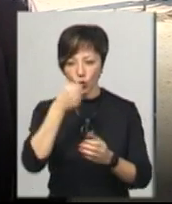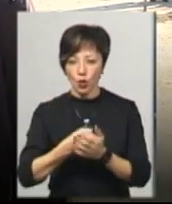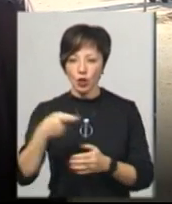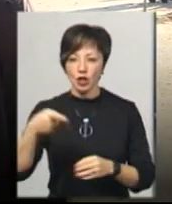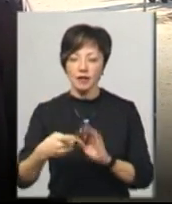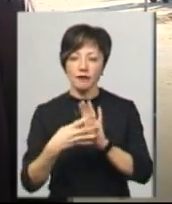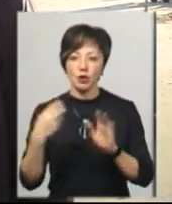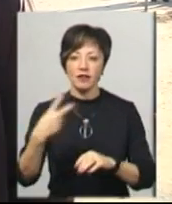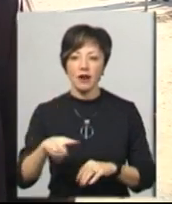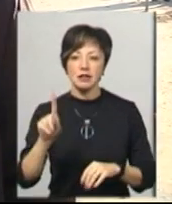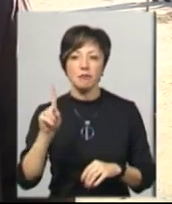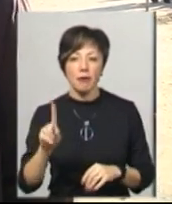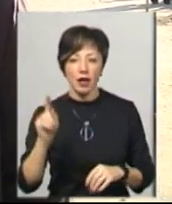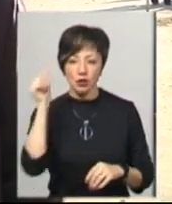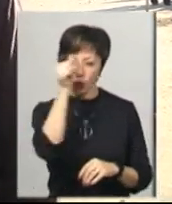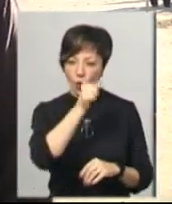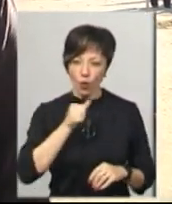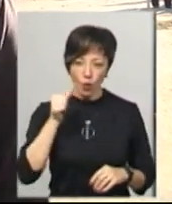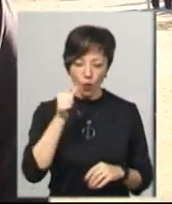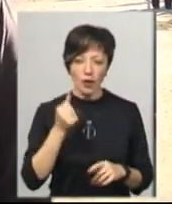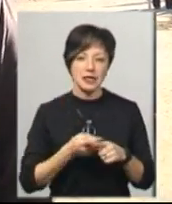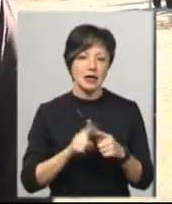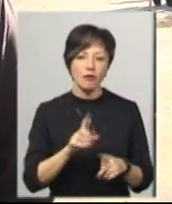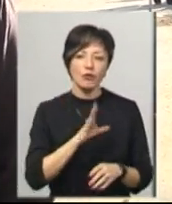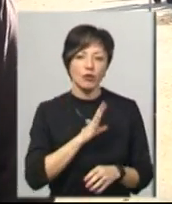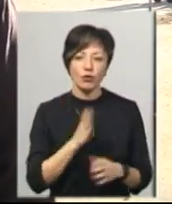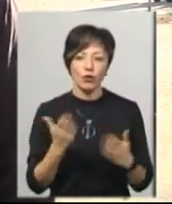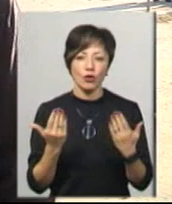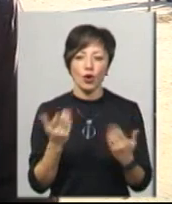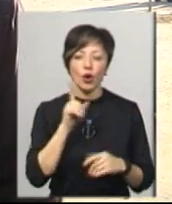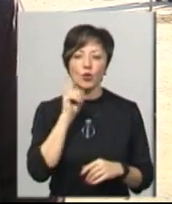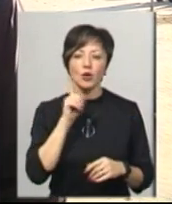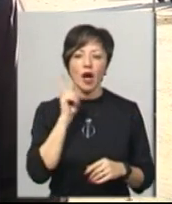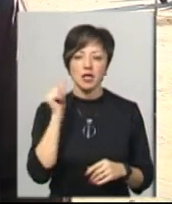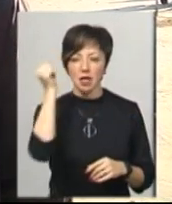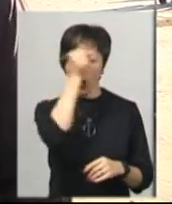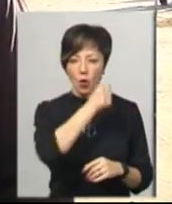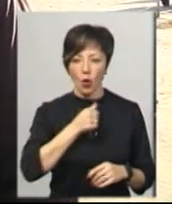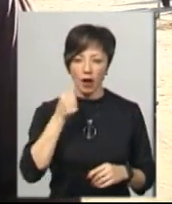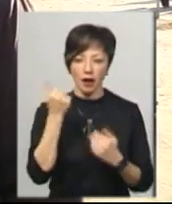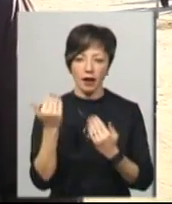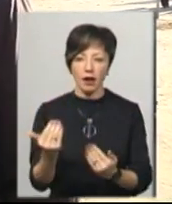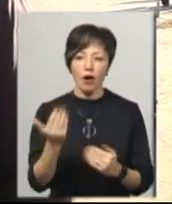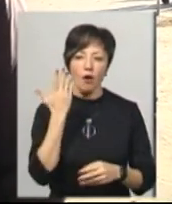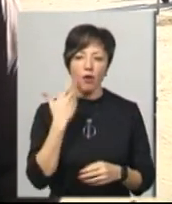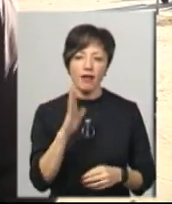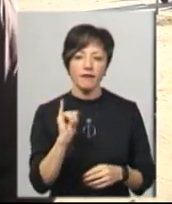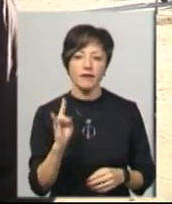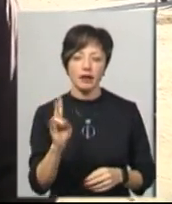1921 року. Це були знову такі юнацькі роки, коли він